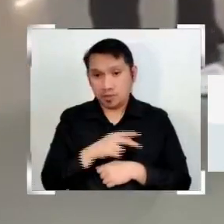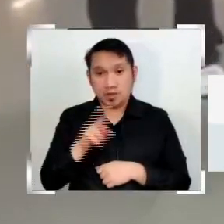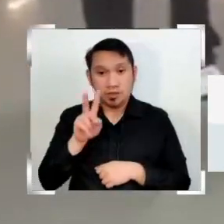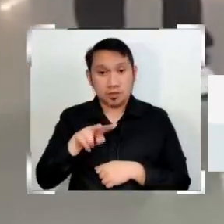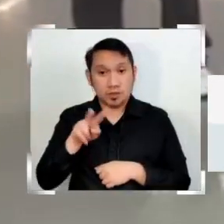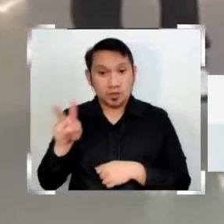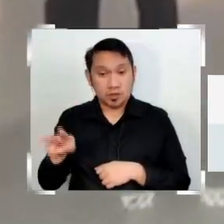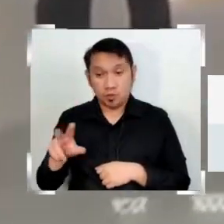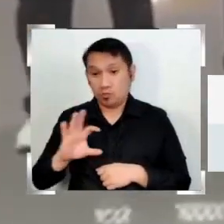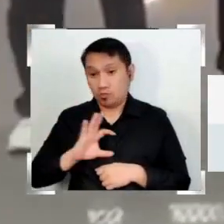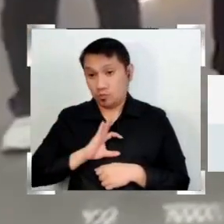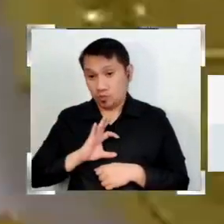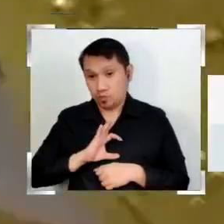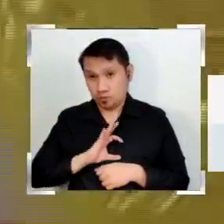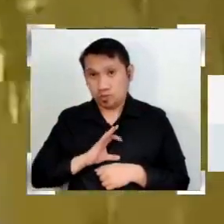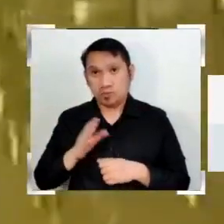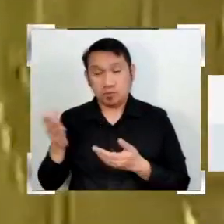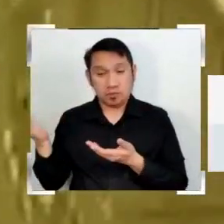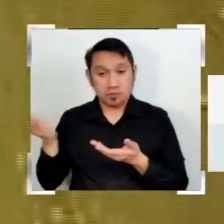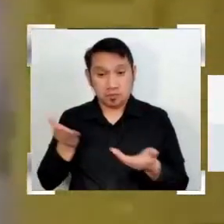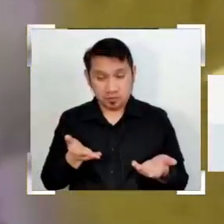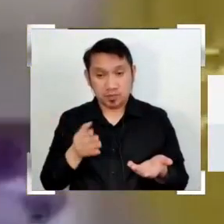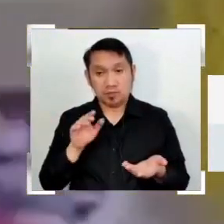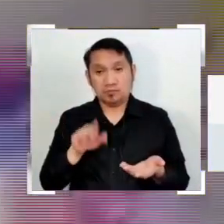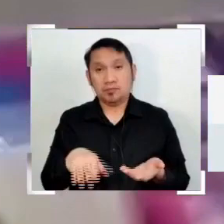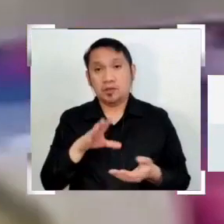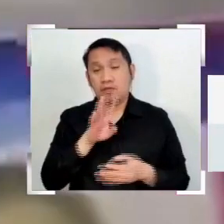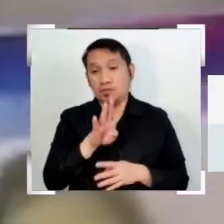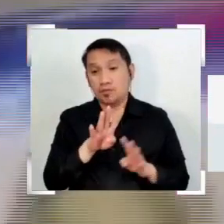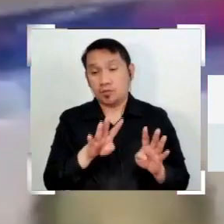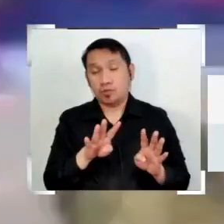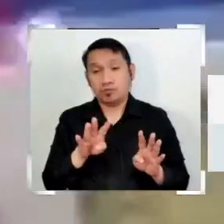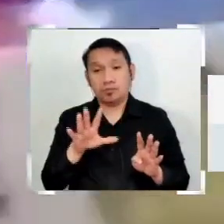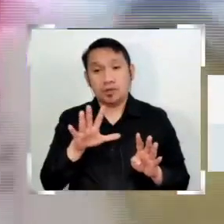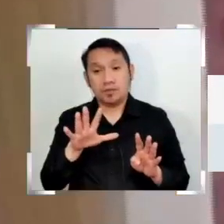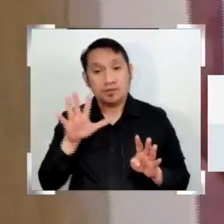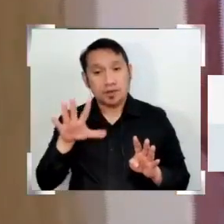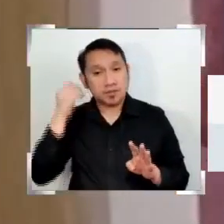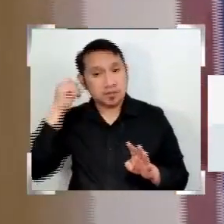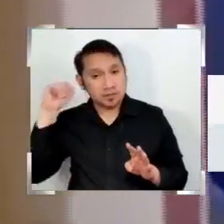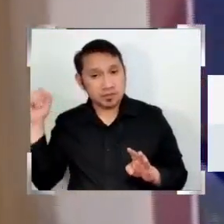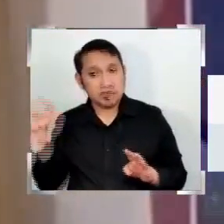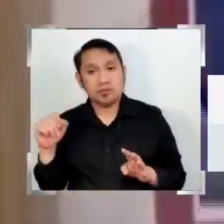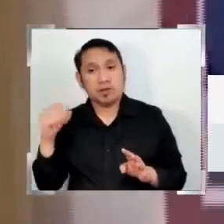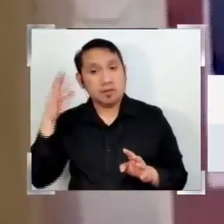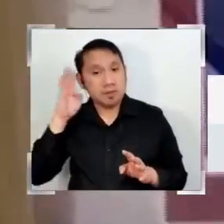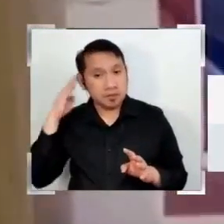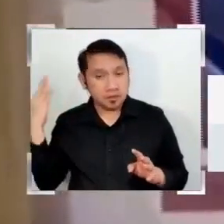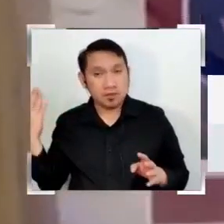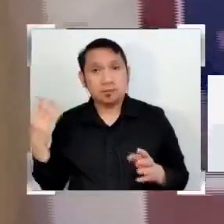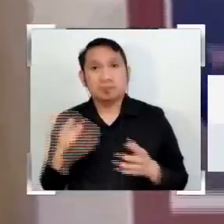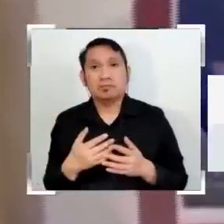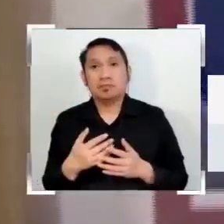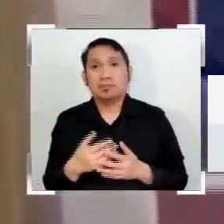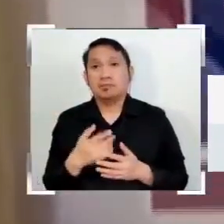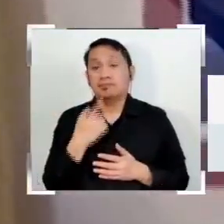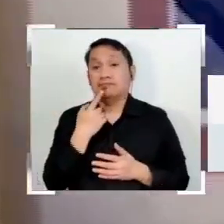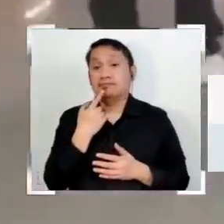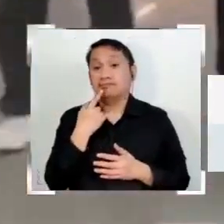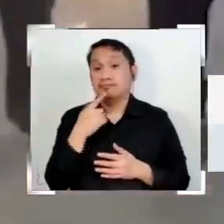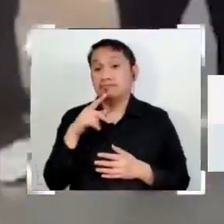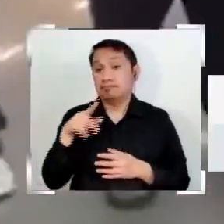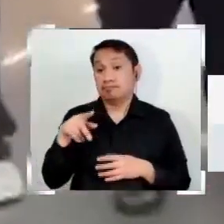ang naiuwi ng grupo, 3 gold, 4 na silver at 5 bronze. Ayon sa Taekwondo Master na si Abelardo